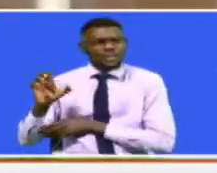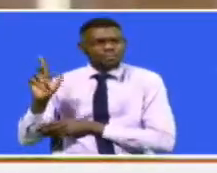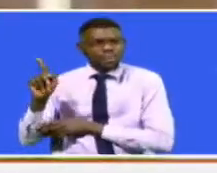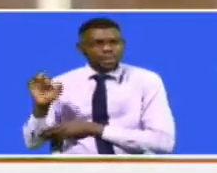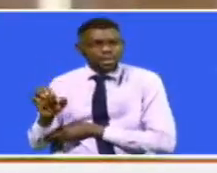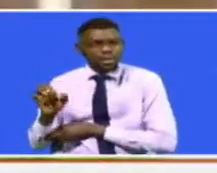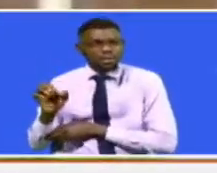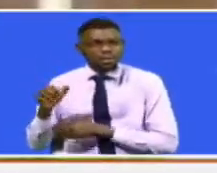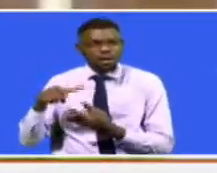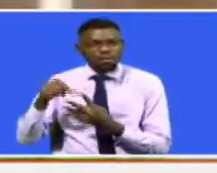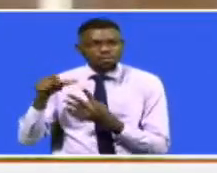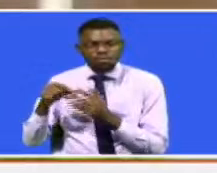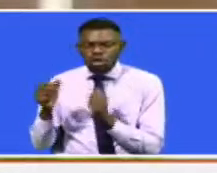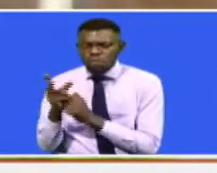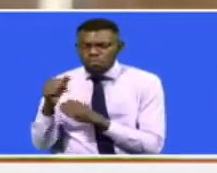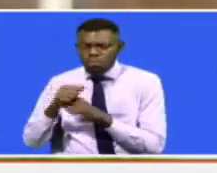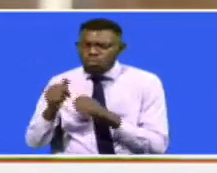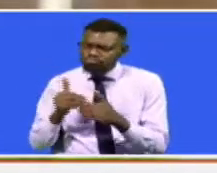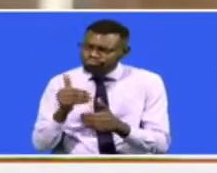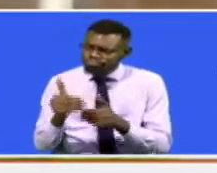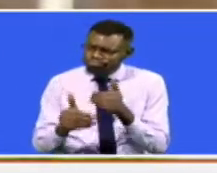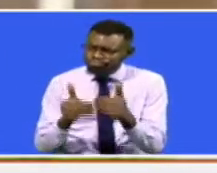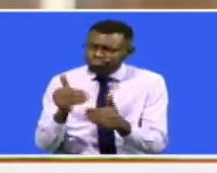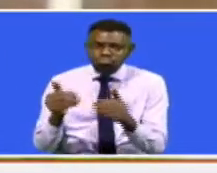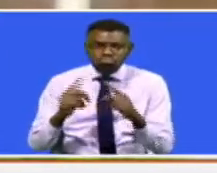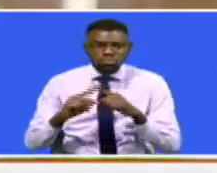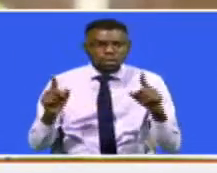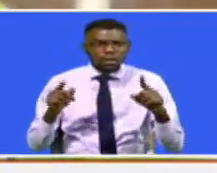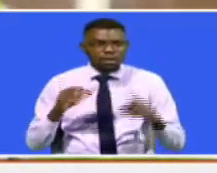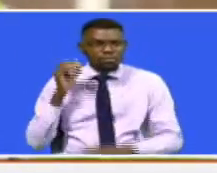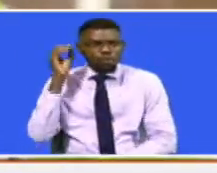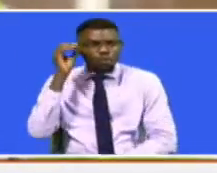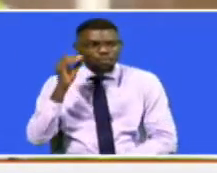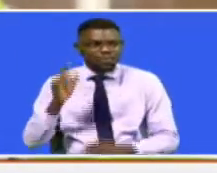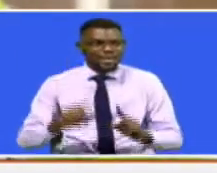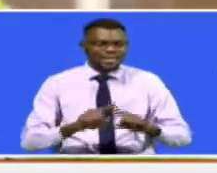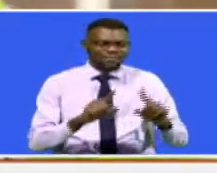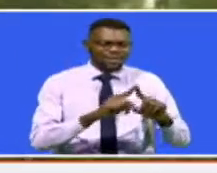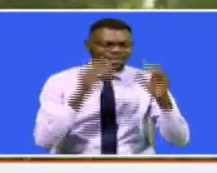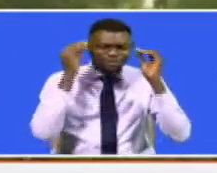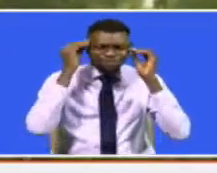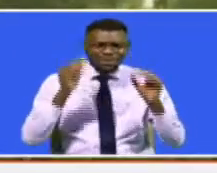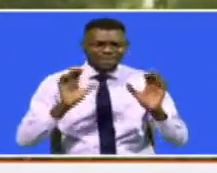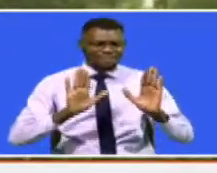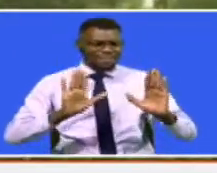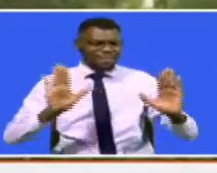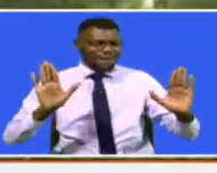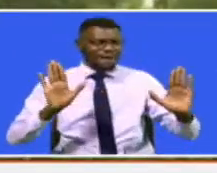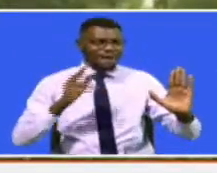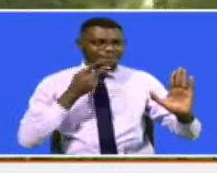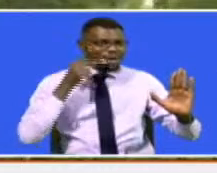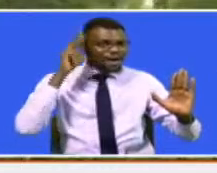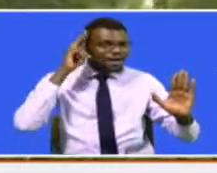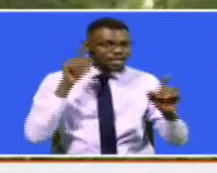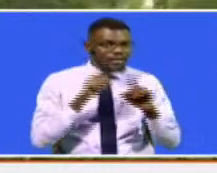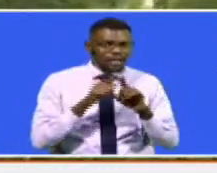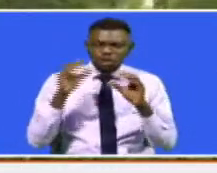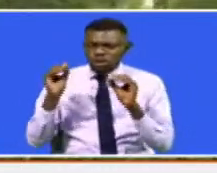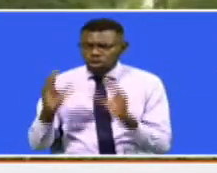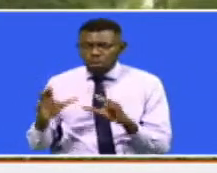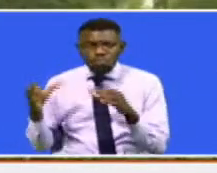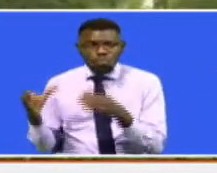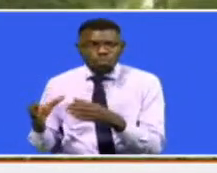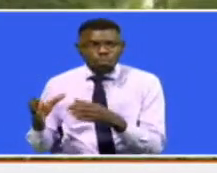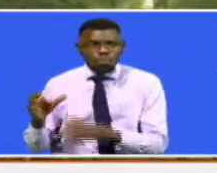kujiunga na sekondari umeendelea kuvutia mseto wa hisia miongoni mwa wanafunzi hao, wazazi na walimu.